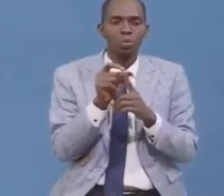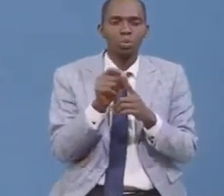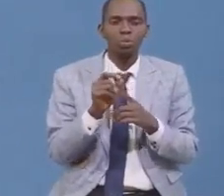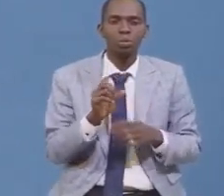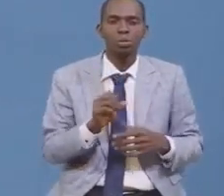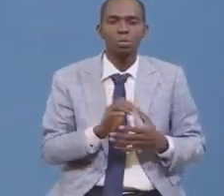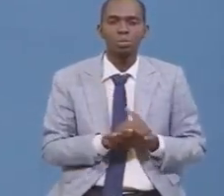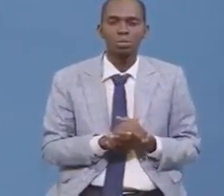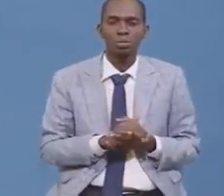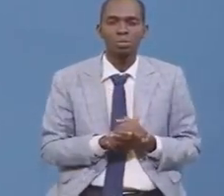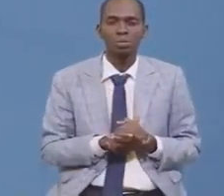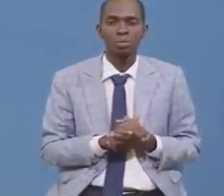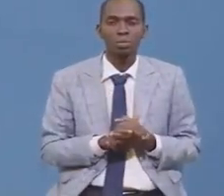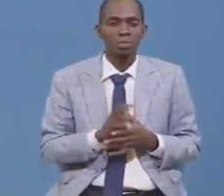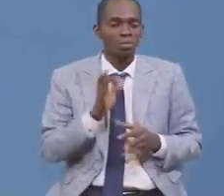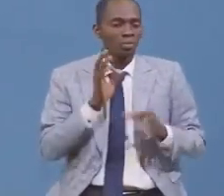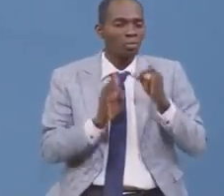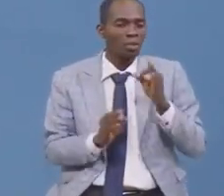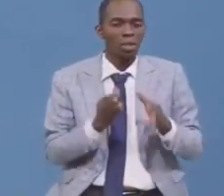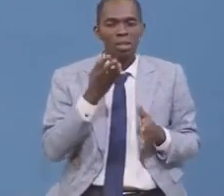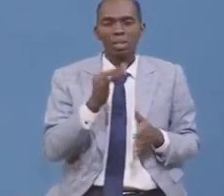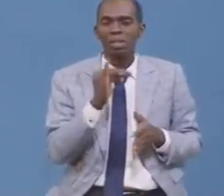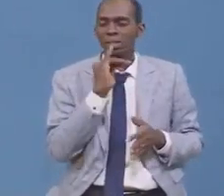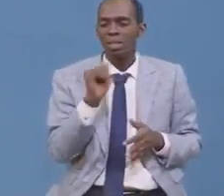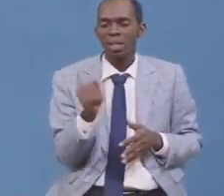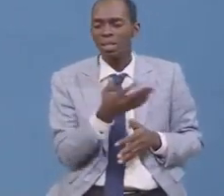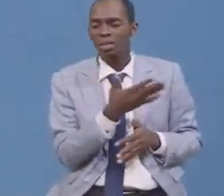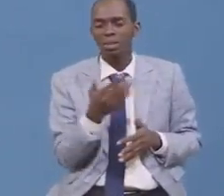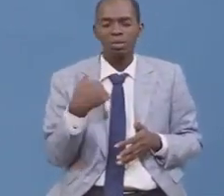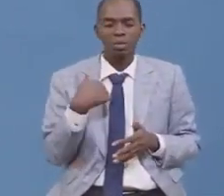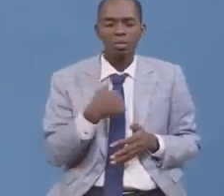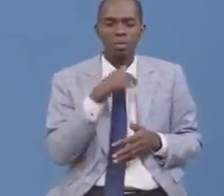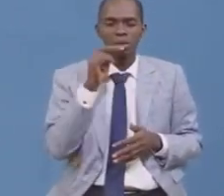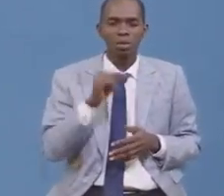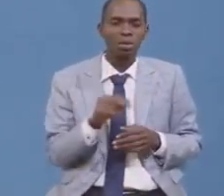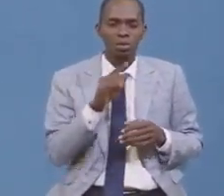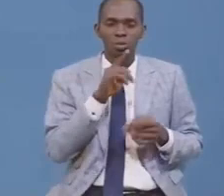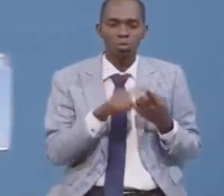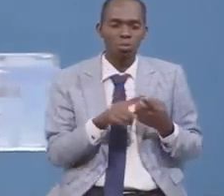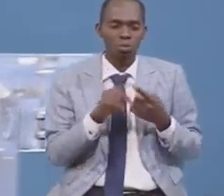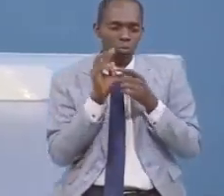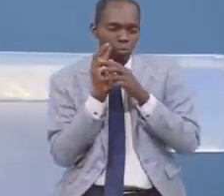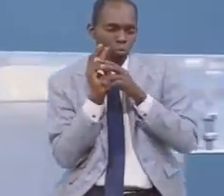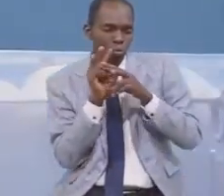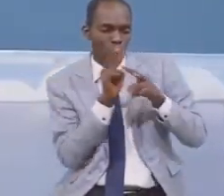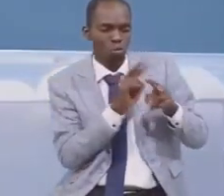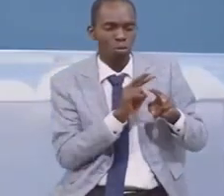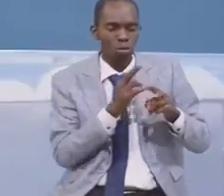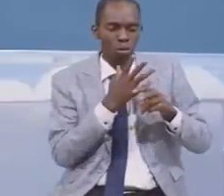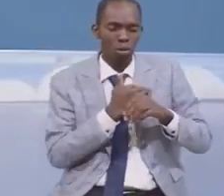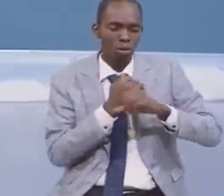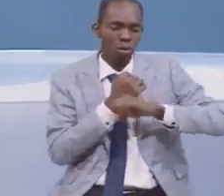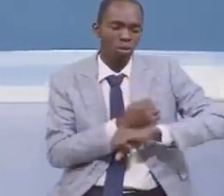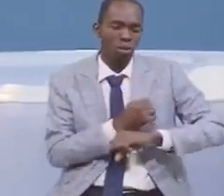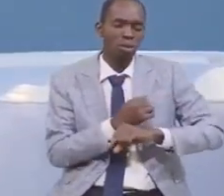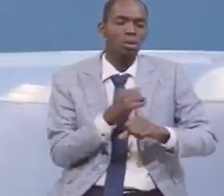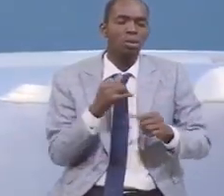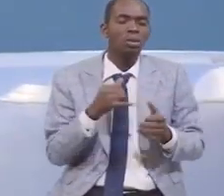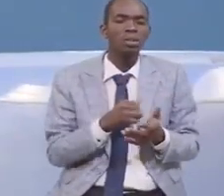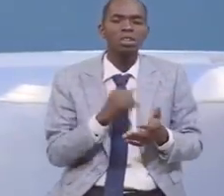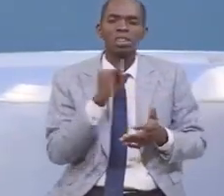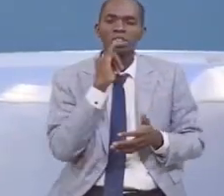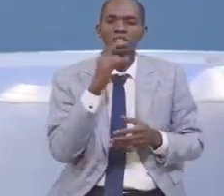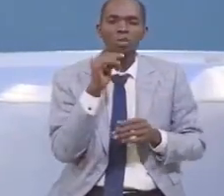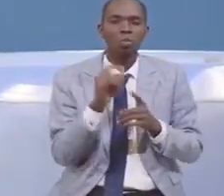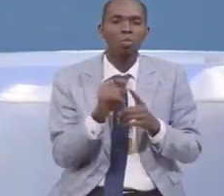వాడుతున్నాం కదండి. If there's anything we need to watch over. మీరు ఆ మాటల్ని గమనించుకోవాలి. The words of our mouth. మన